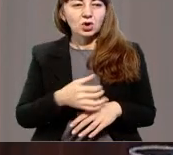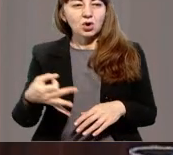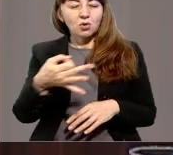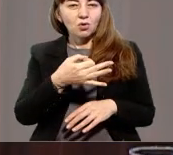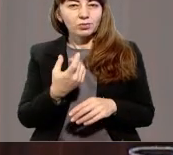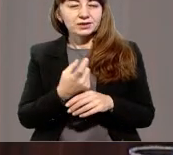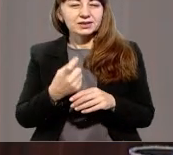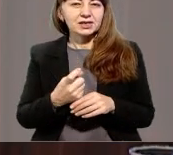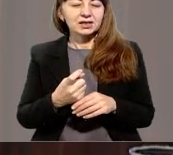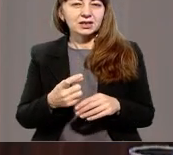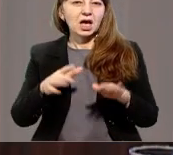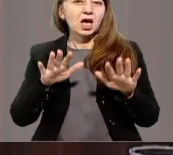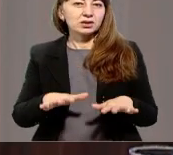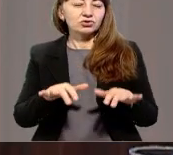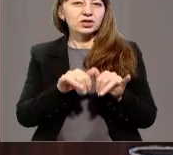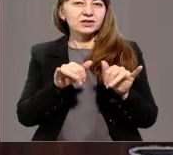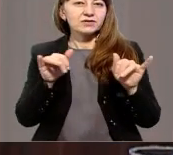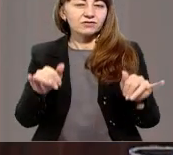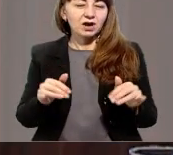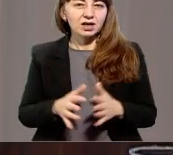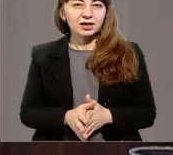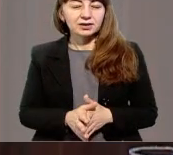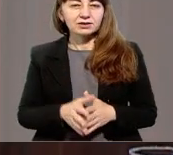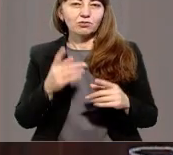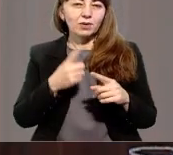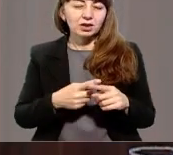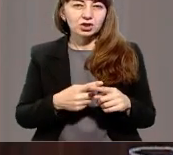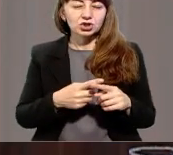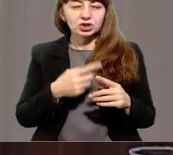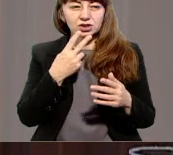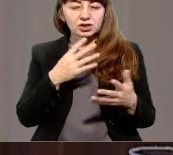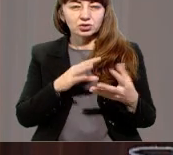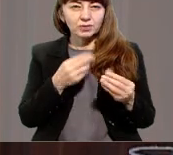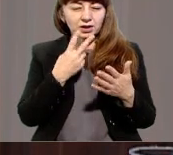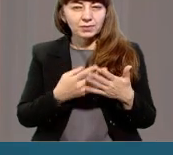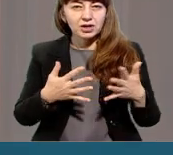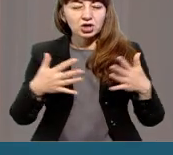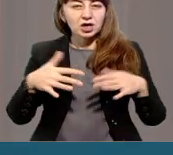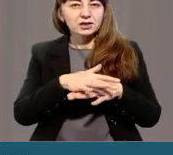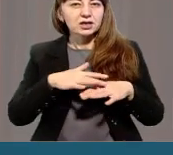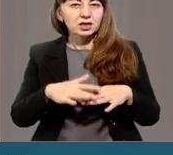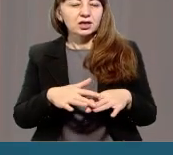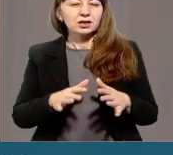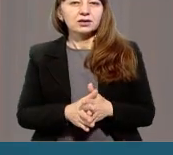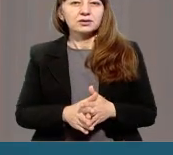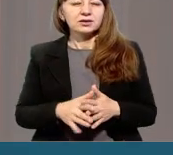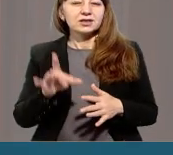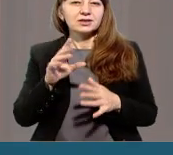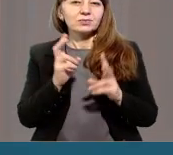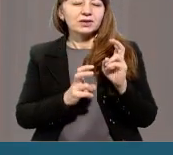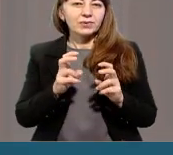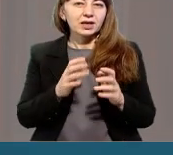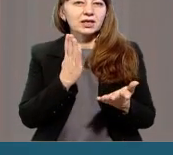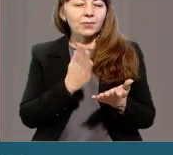Облысымыз 10 динамика көрсетіп келе жатқан өңірлердің бірі. Индустриалды бағыты бар, үлкен аумақ, үлкен экономикалық мүмкіндіктері бар. Өткен